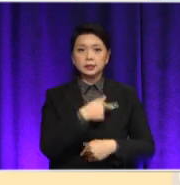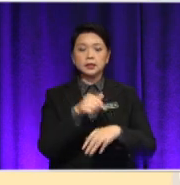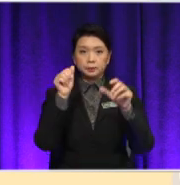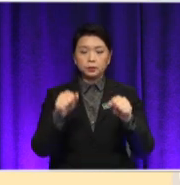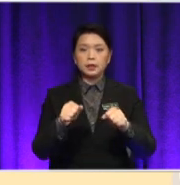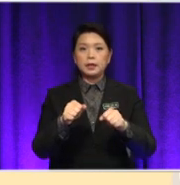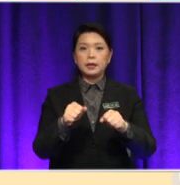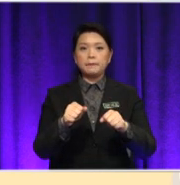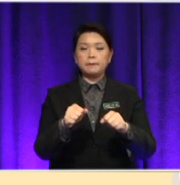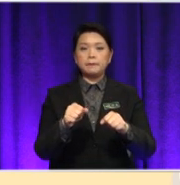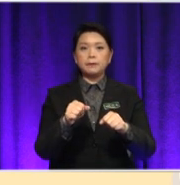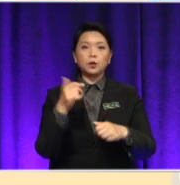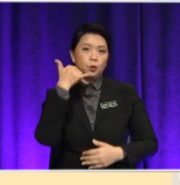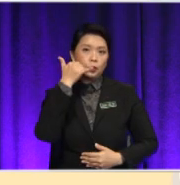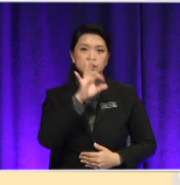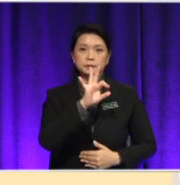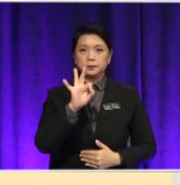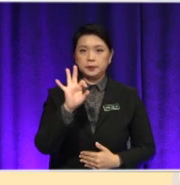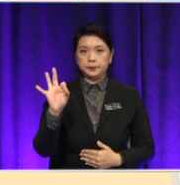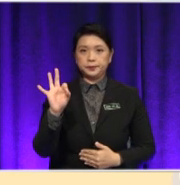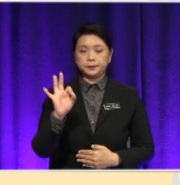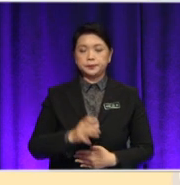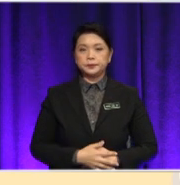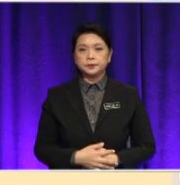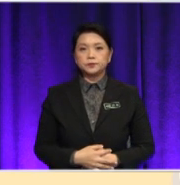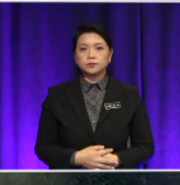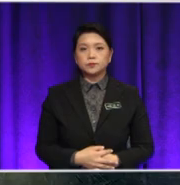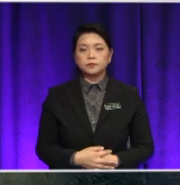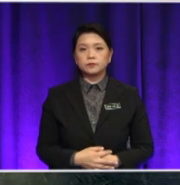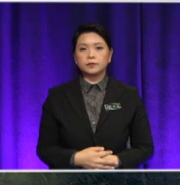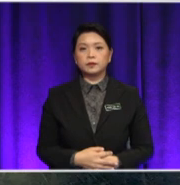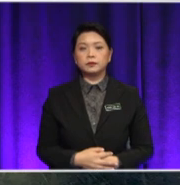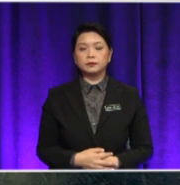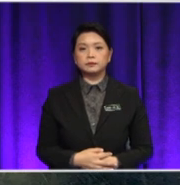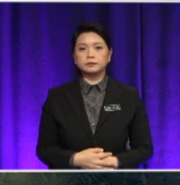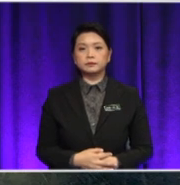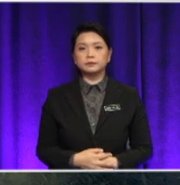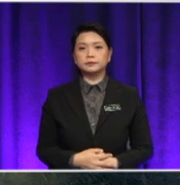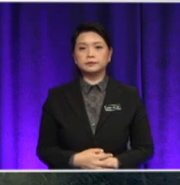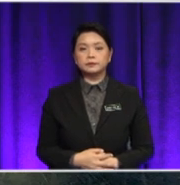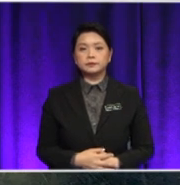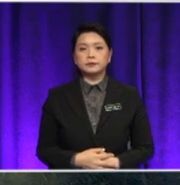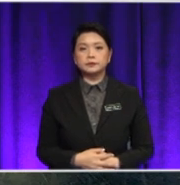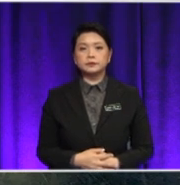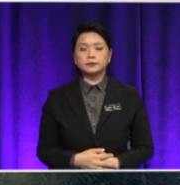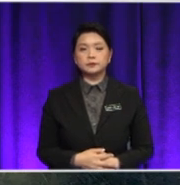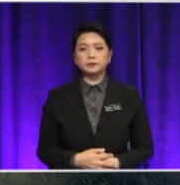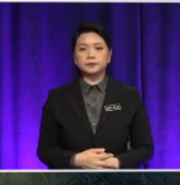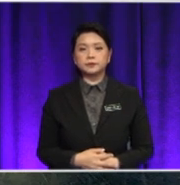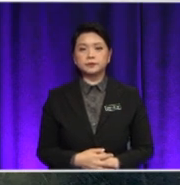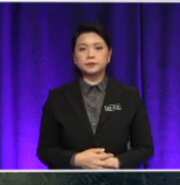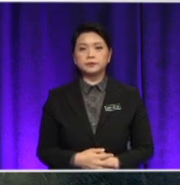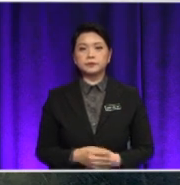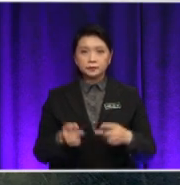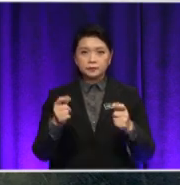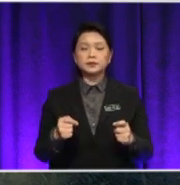999. Tepat, Dania. Cara dia terangkan, cikgu, seperti seorang doktor. Terima kasih, Dr.